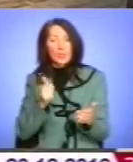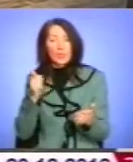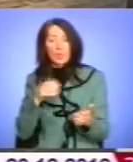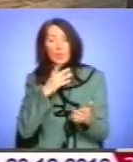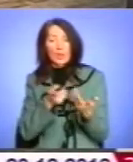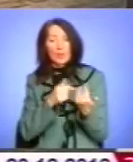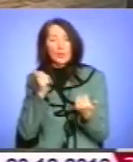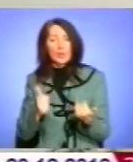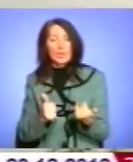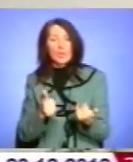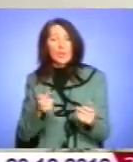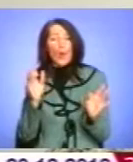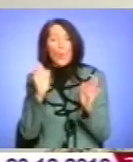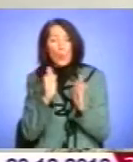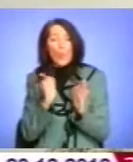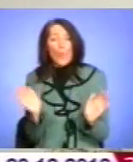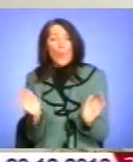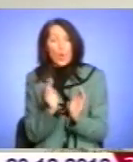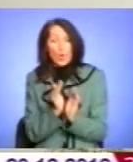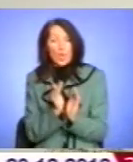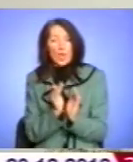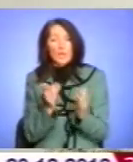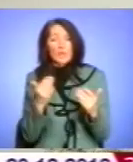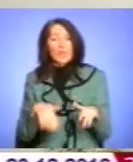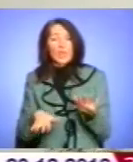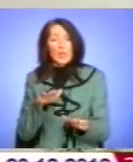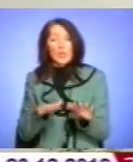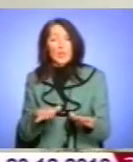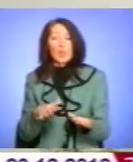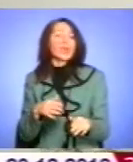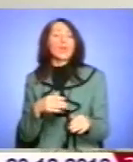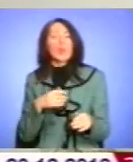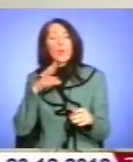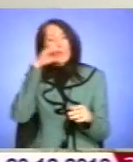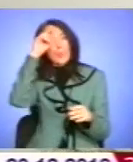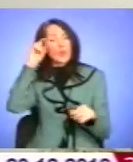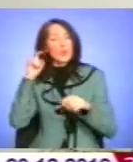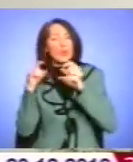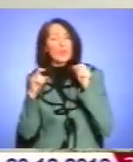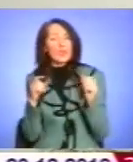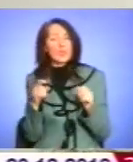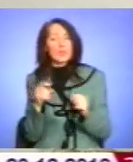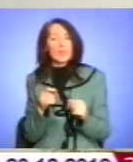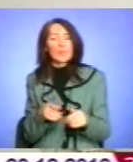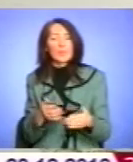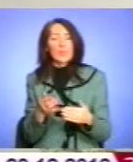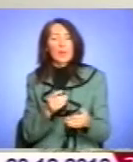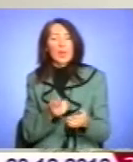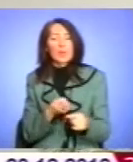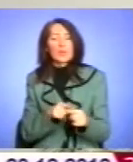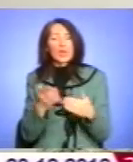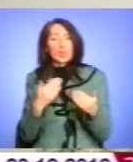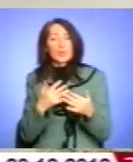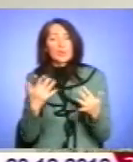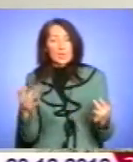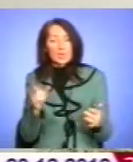і потовиділення. Проблема туберкульозу стосується практично всіх. Вона не стосується тільки конкретно хворих на СНІД, чи тільки